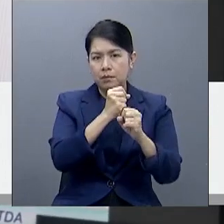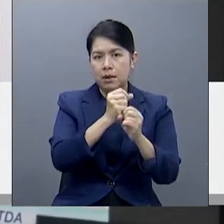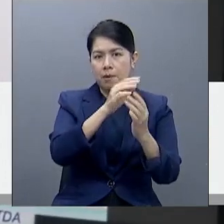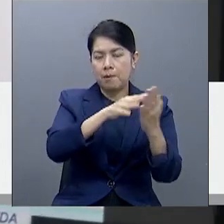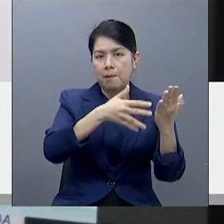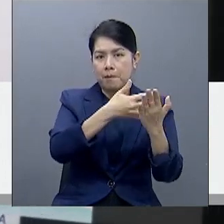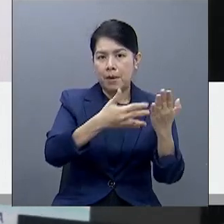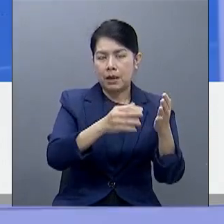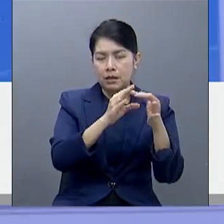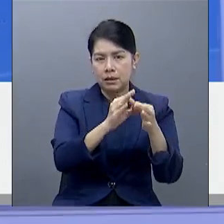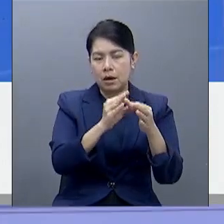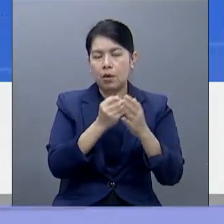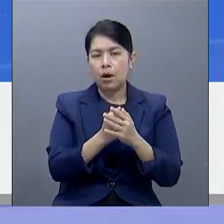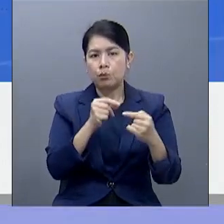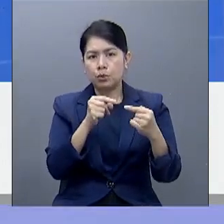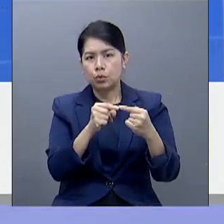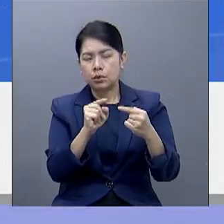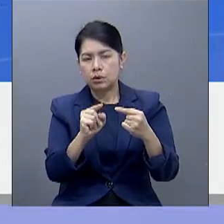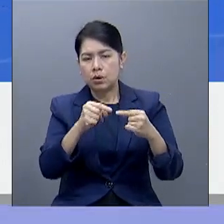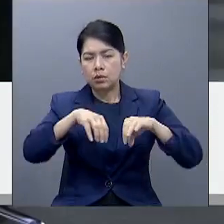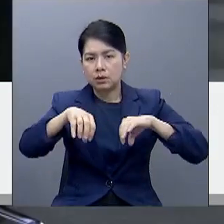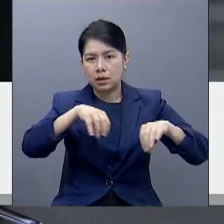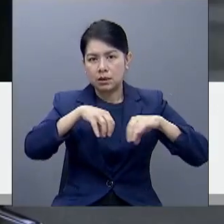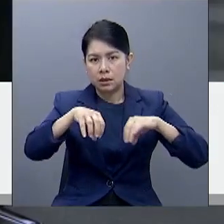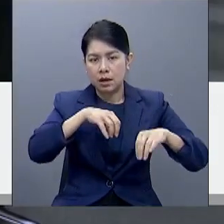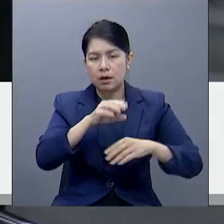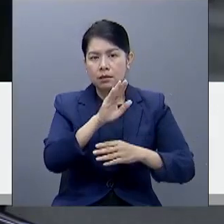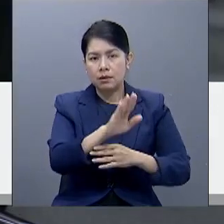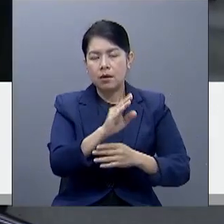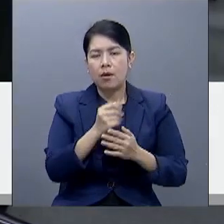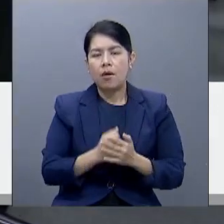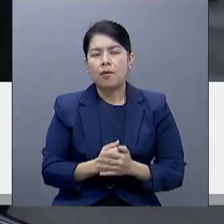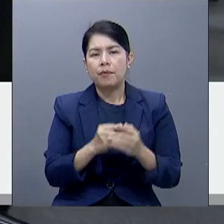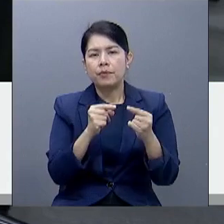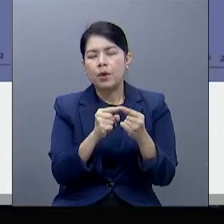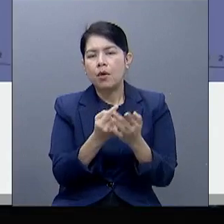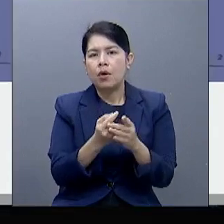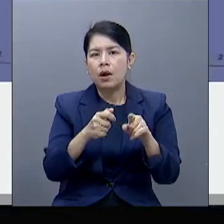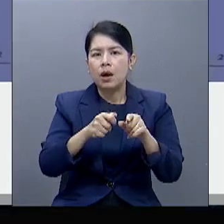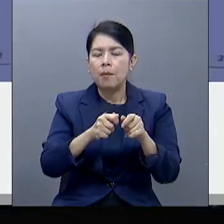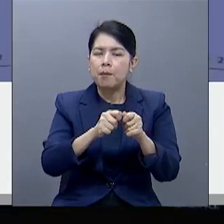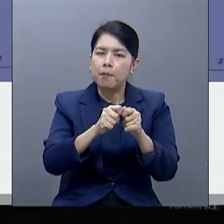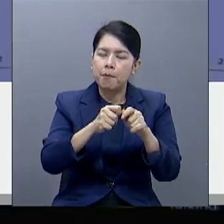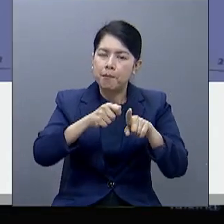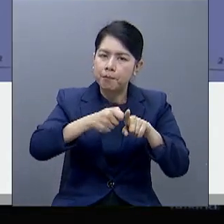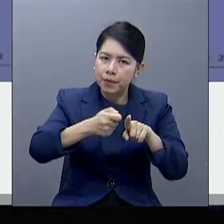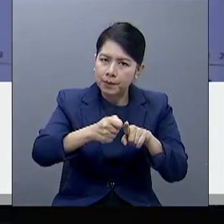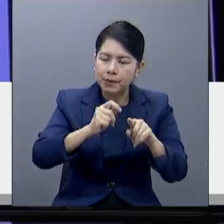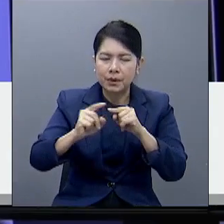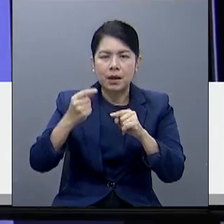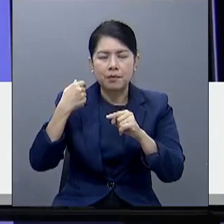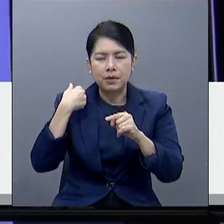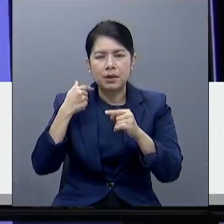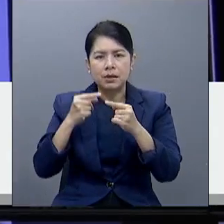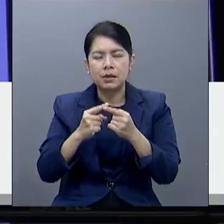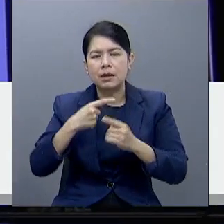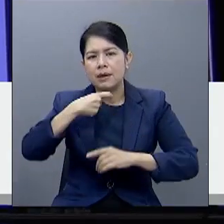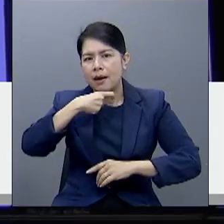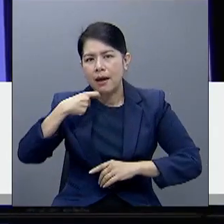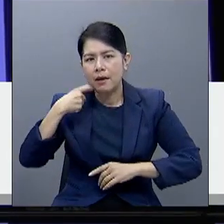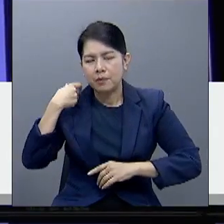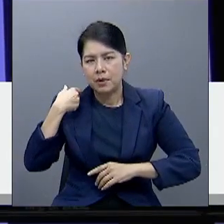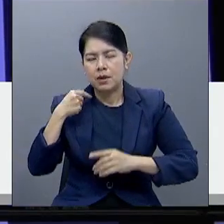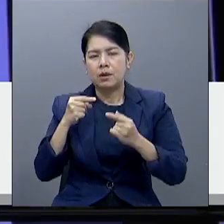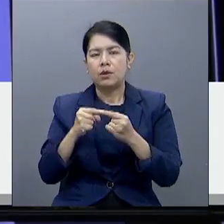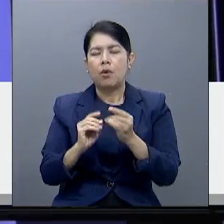โพดทุกจุดและบริหารจัดการเศษวัสดุเหลือใช้ทางการเกษตรแปรรูปเพื่อนำกลับมาใช้ประโยชน์และประกาศให้เป็น